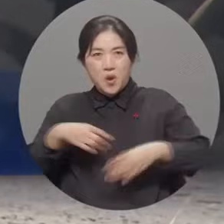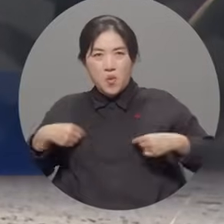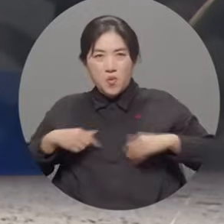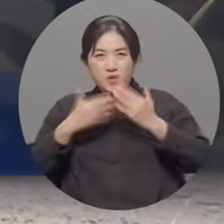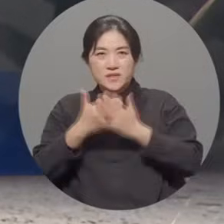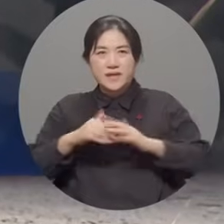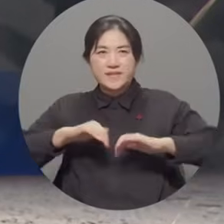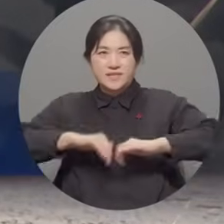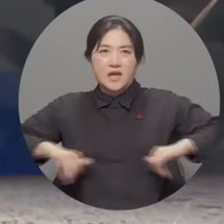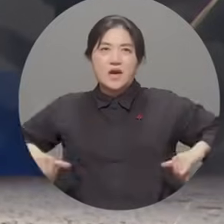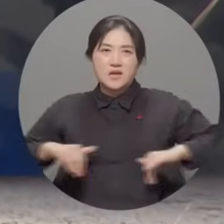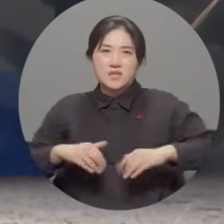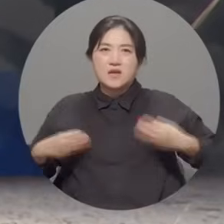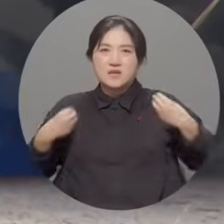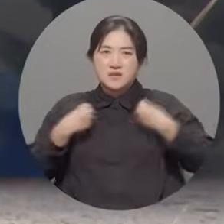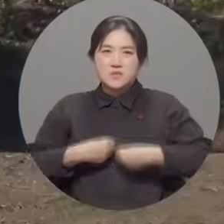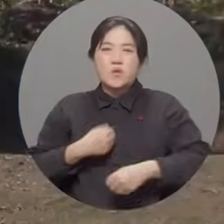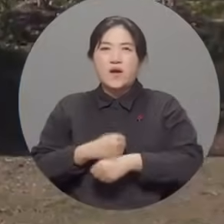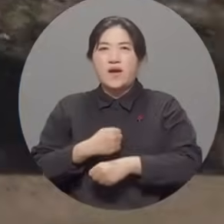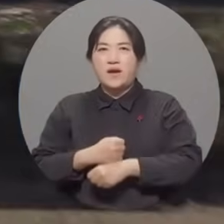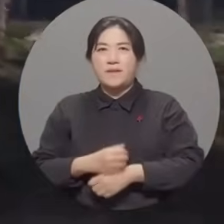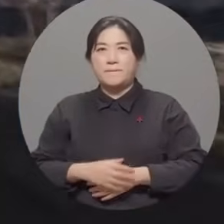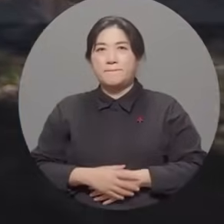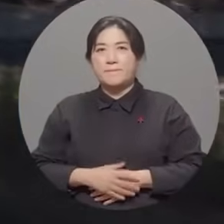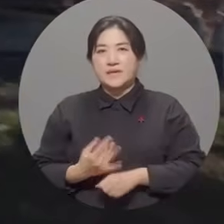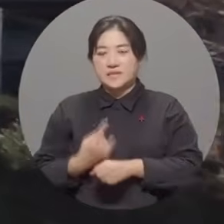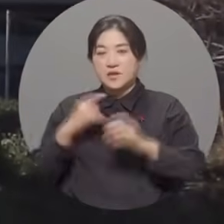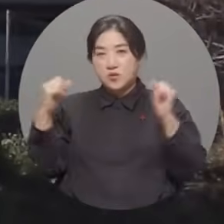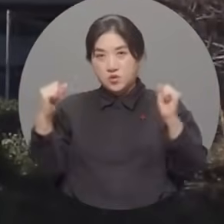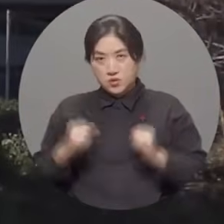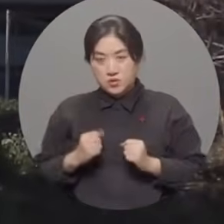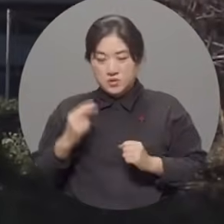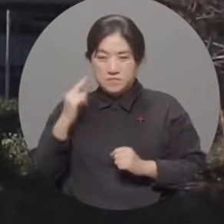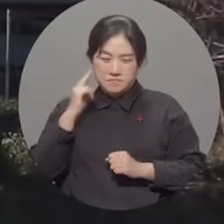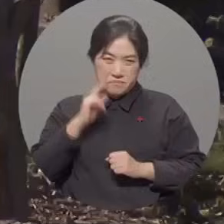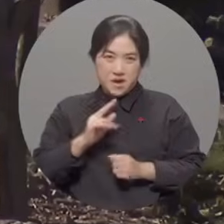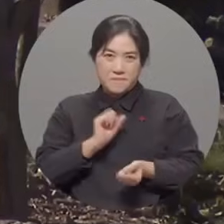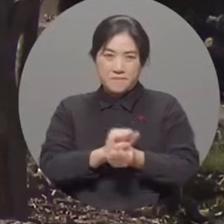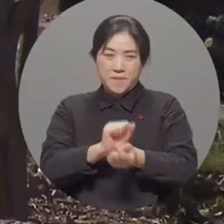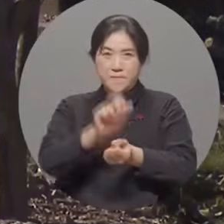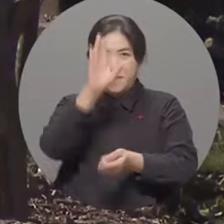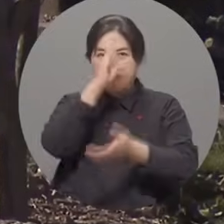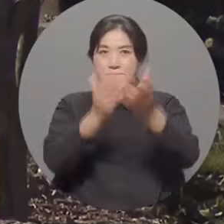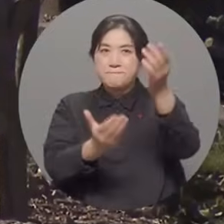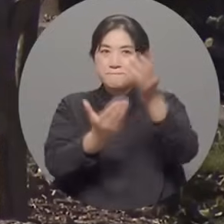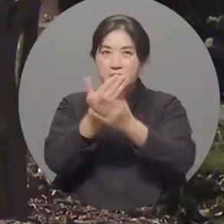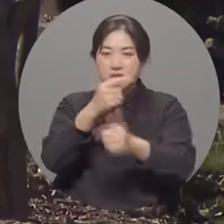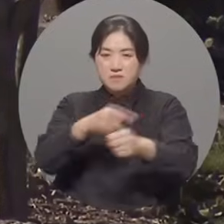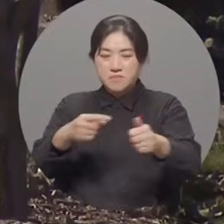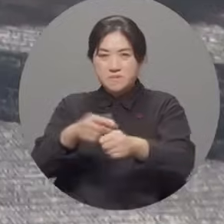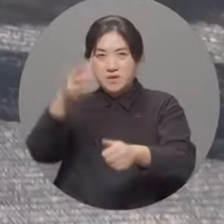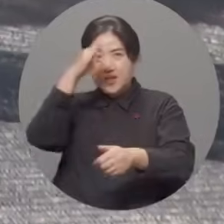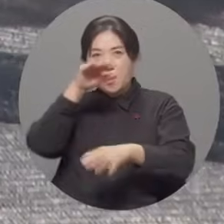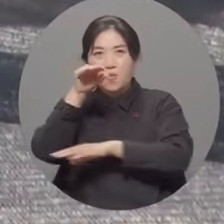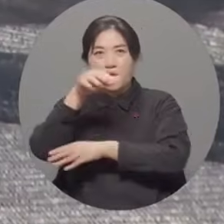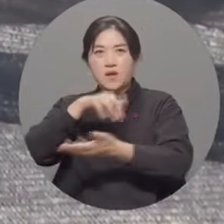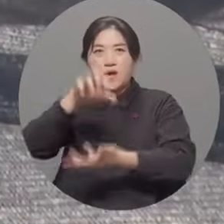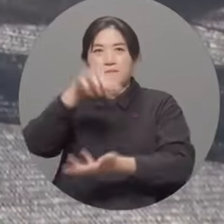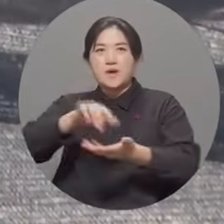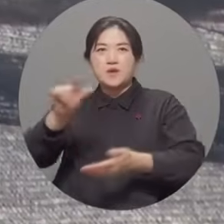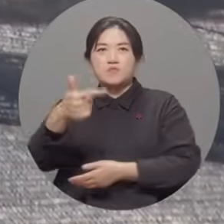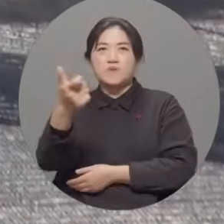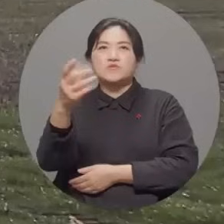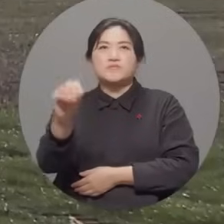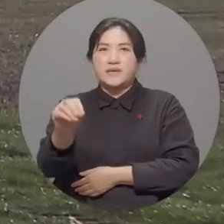게 다 분리해서 입어해요. 지난해 겨울 고병원성 AI 발생으로 살처분된 닭과 오리는 660여만